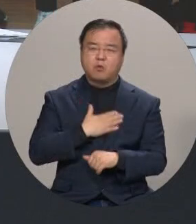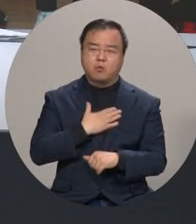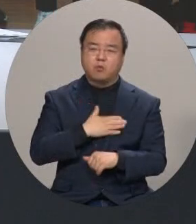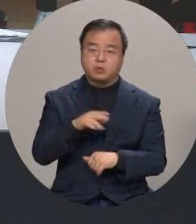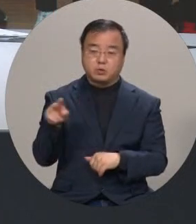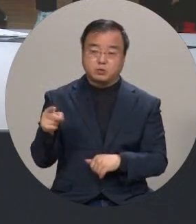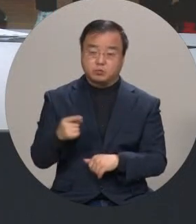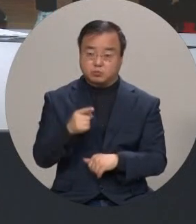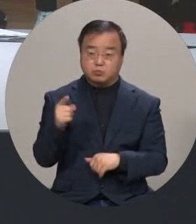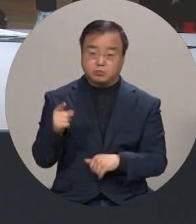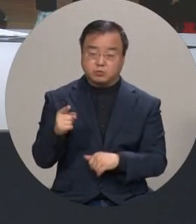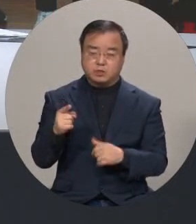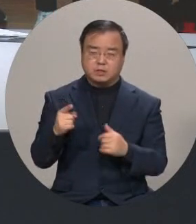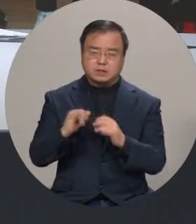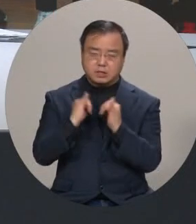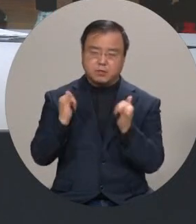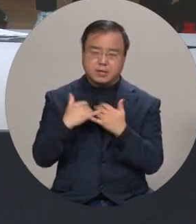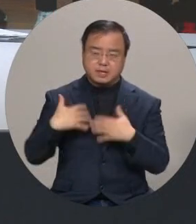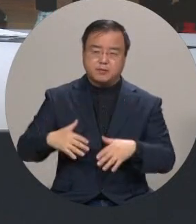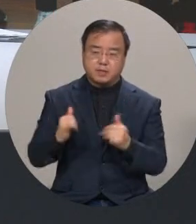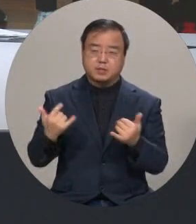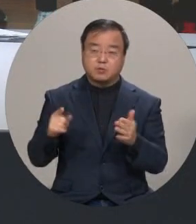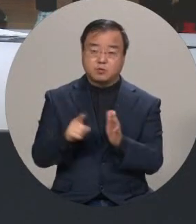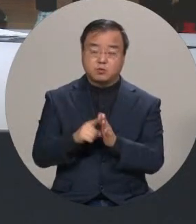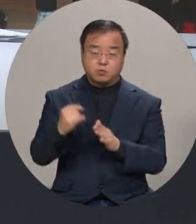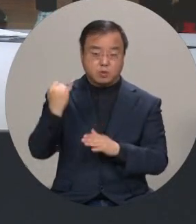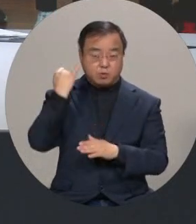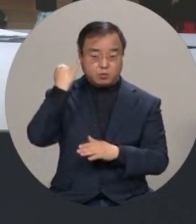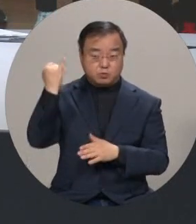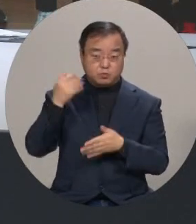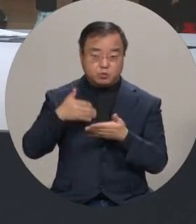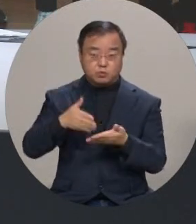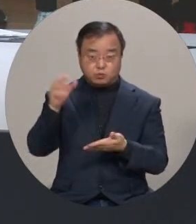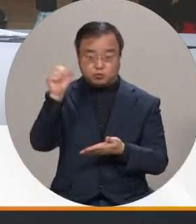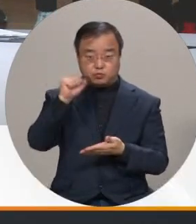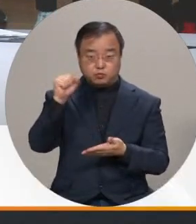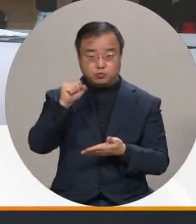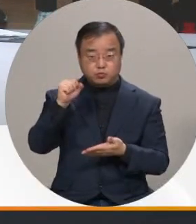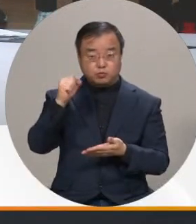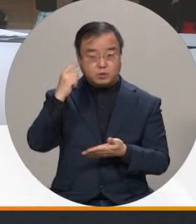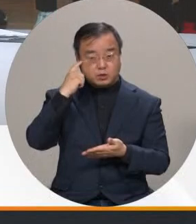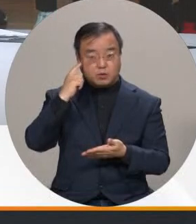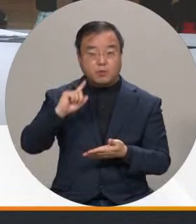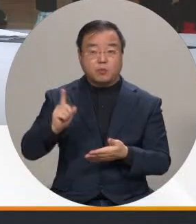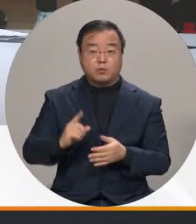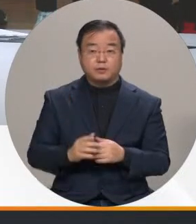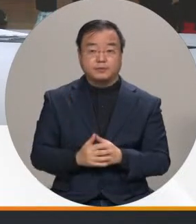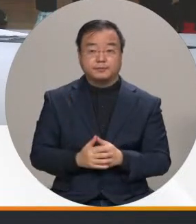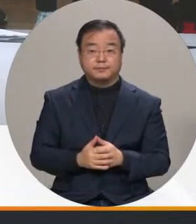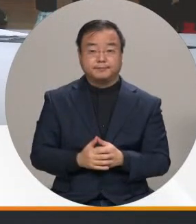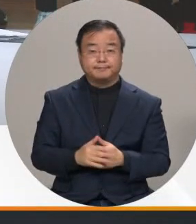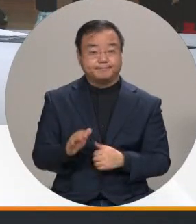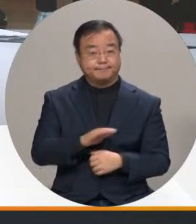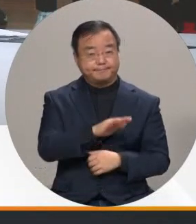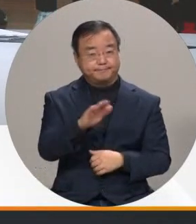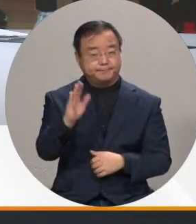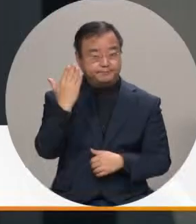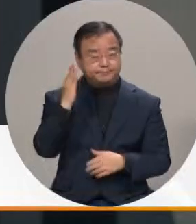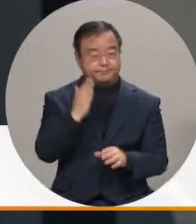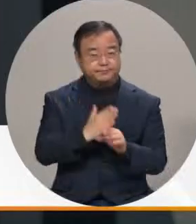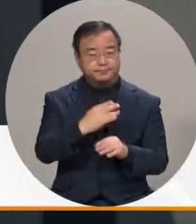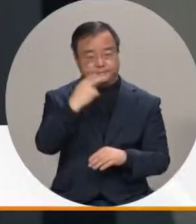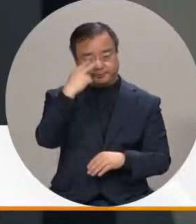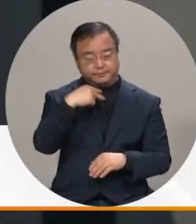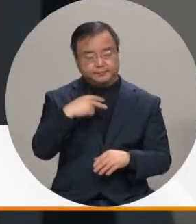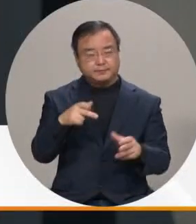위해서 아주 의미 있는 아이디어들을 제안했는데요 어떻게 이런 생각들을 하게 됐을까요 저희는 최근에 시각 장애인